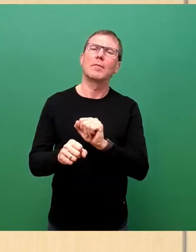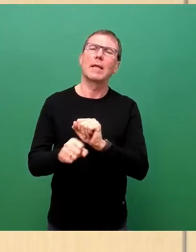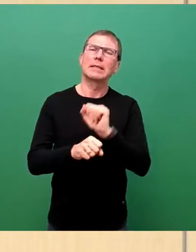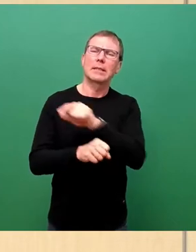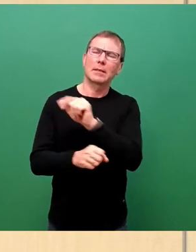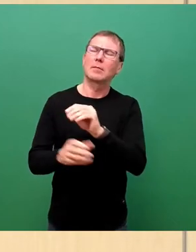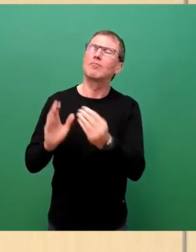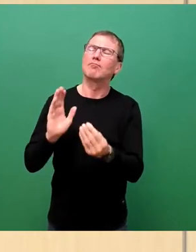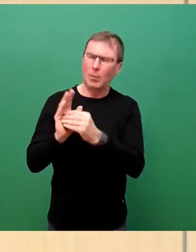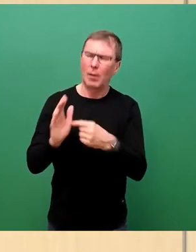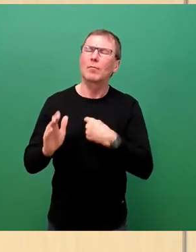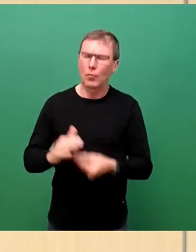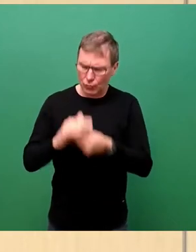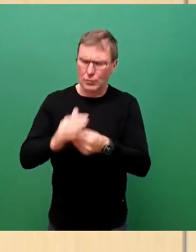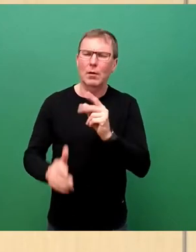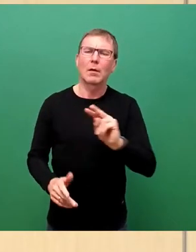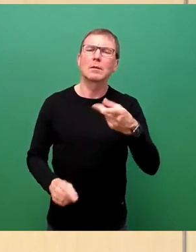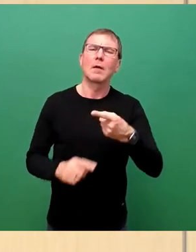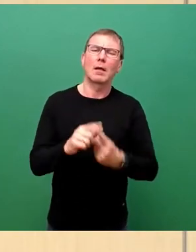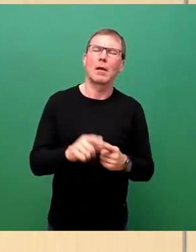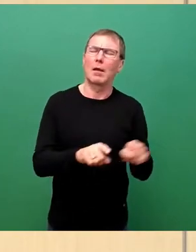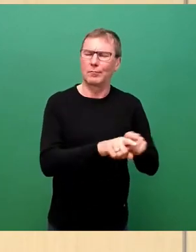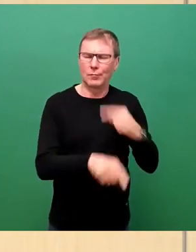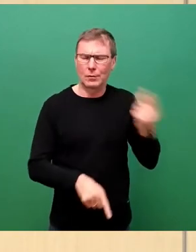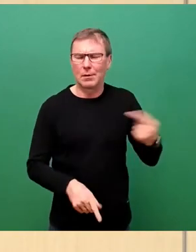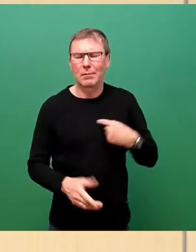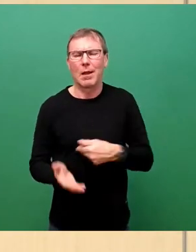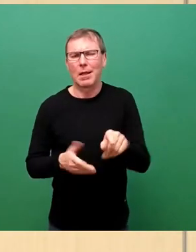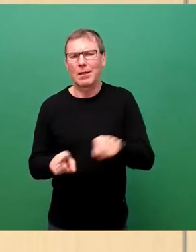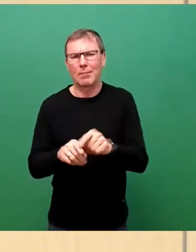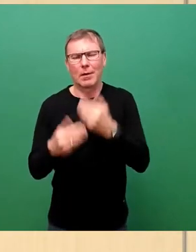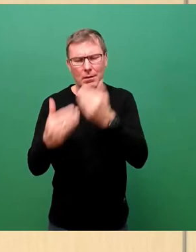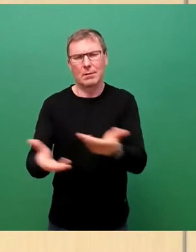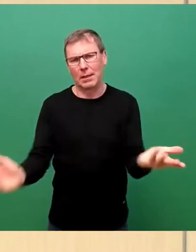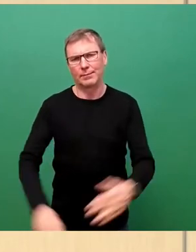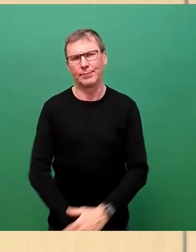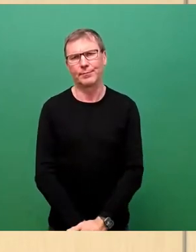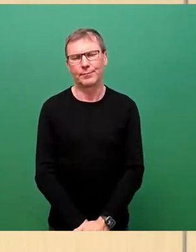unterstützen wir, den zweiten Teil aus schon genannten Gründen nicht. Vielen Dank.